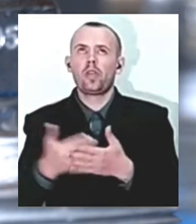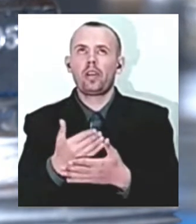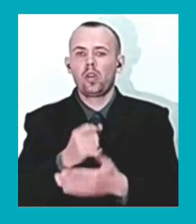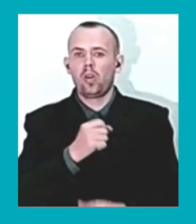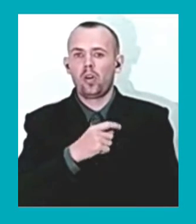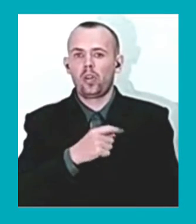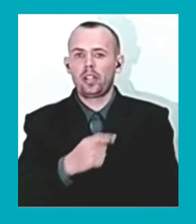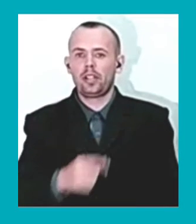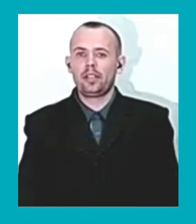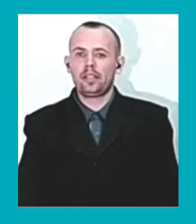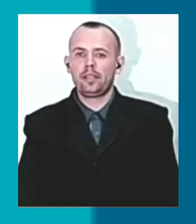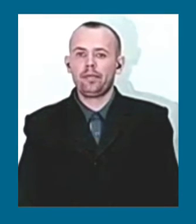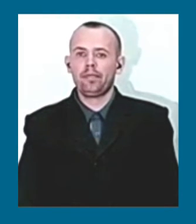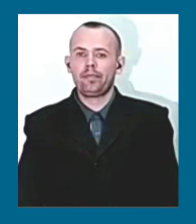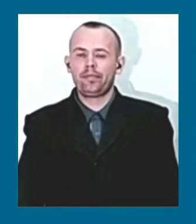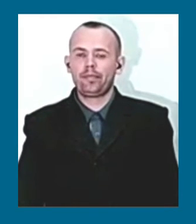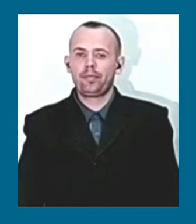Одеса.